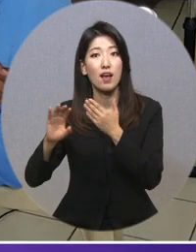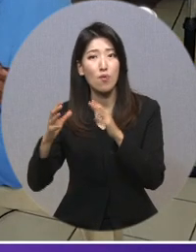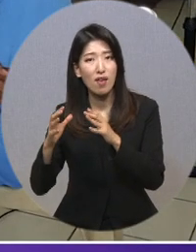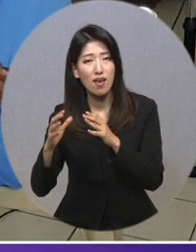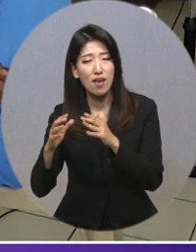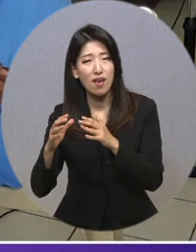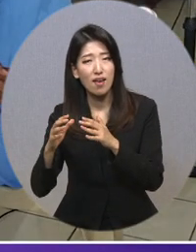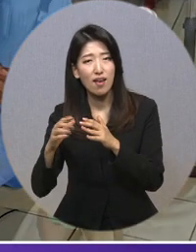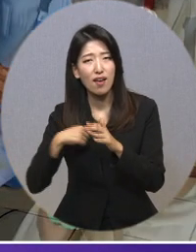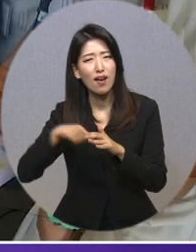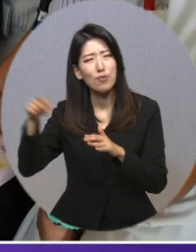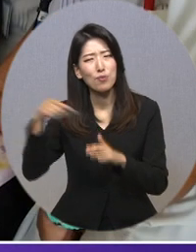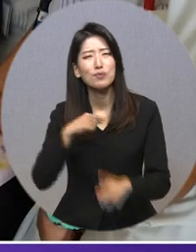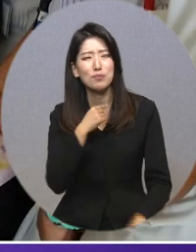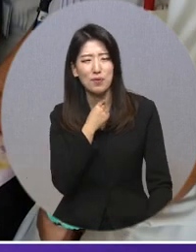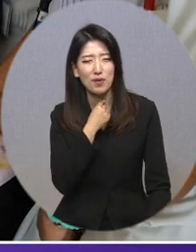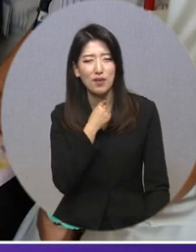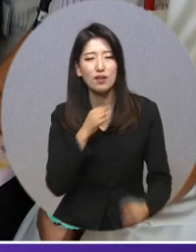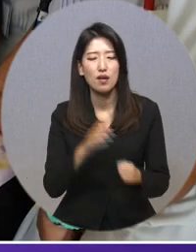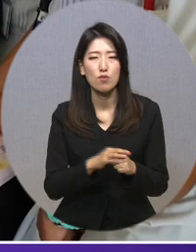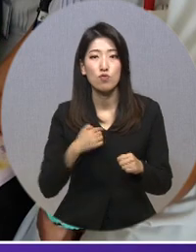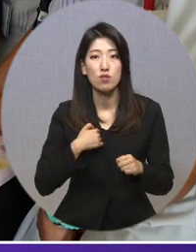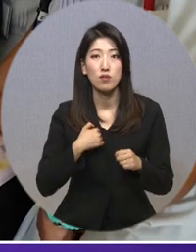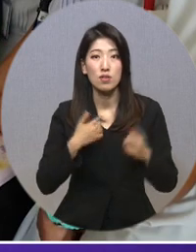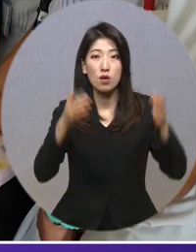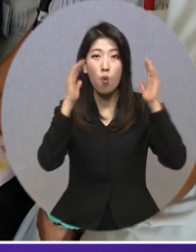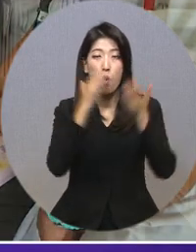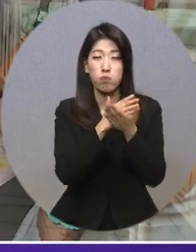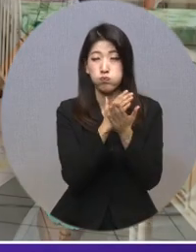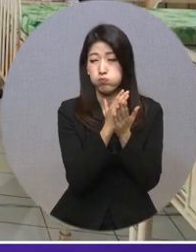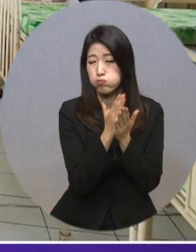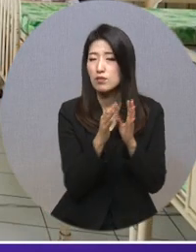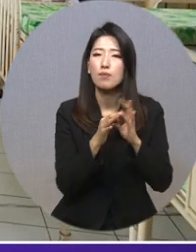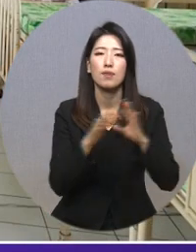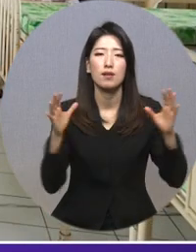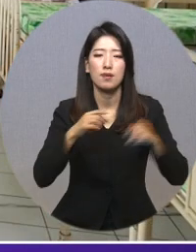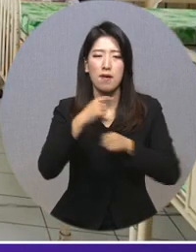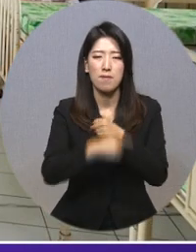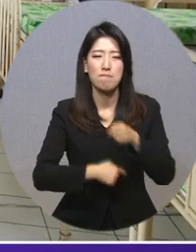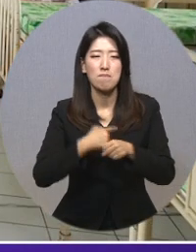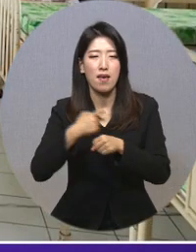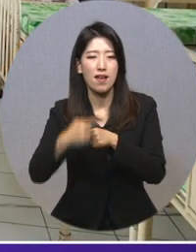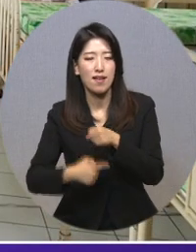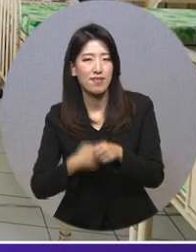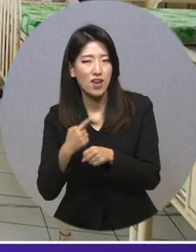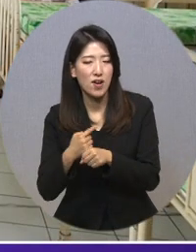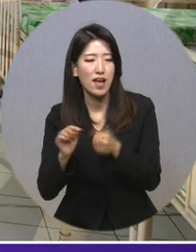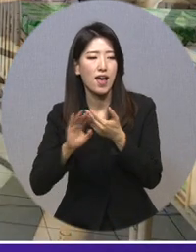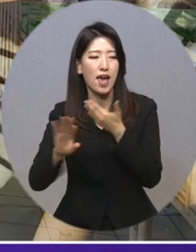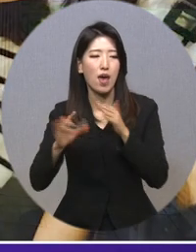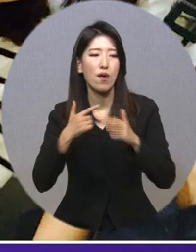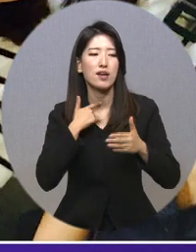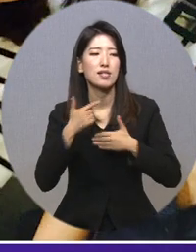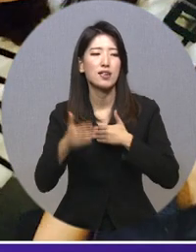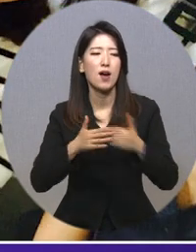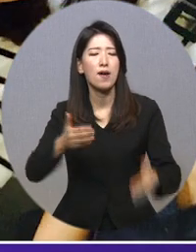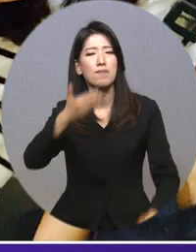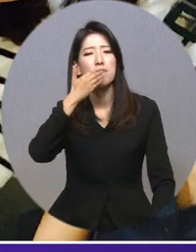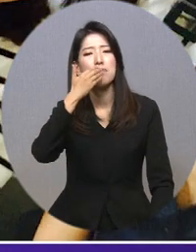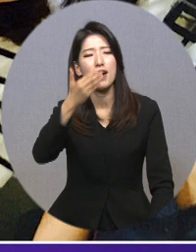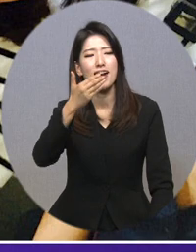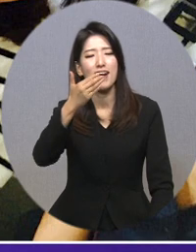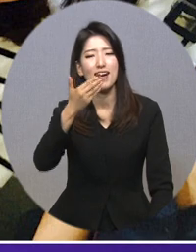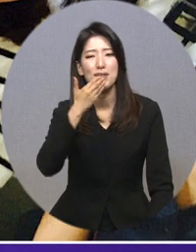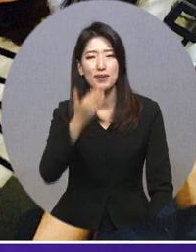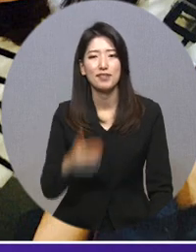지금 제일 중요한 게 뭐냐면 모든 학과 네. 모든 학과는 매년 학생들에게 해외를 체험할 수 있는 기회를 줘라. 체험은 제가 두 가지로